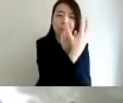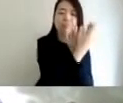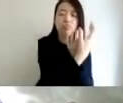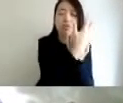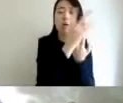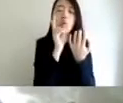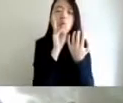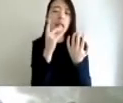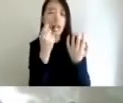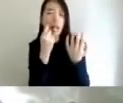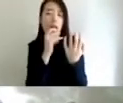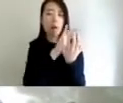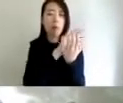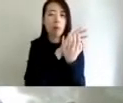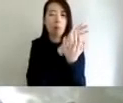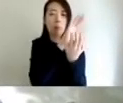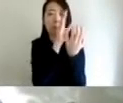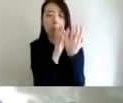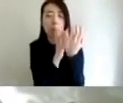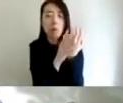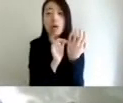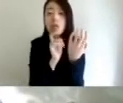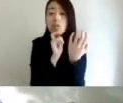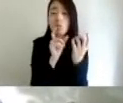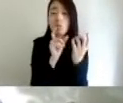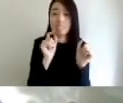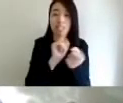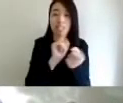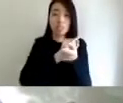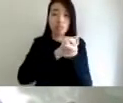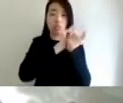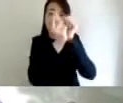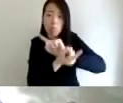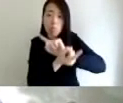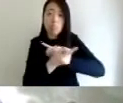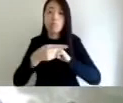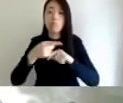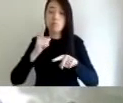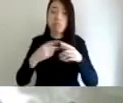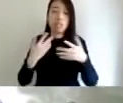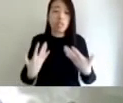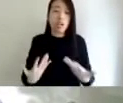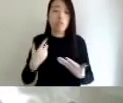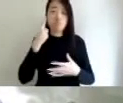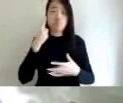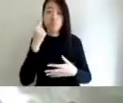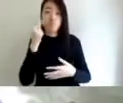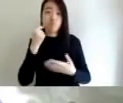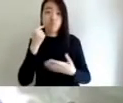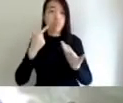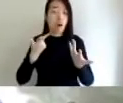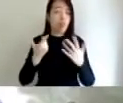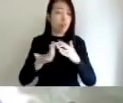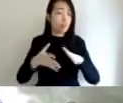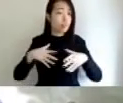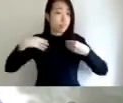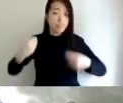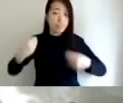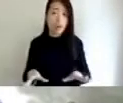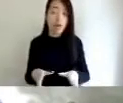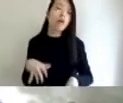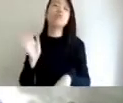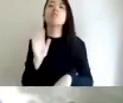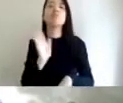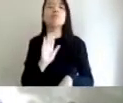咁样喎。咁系咪就代表佢哋啊已经冇事啦，好健康啦，好翻晒咧咁？咁原来都唔系